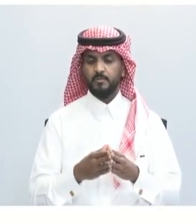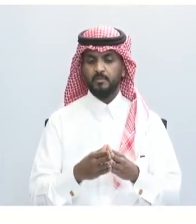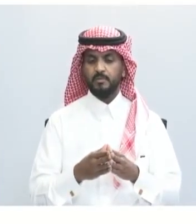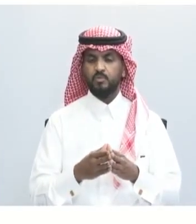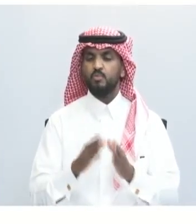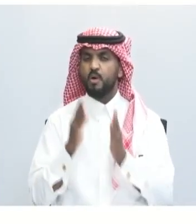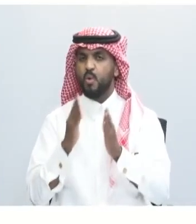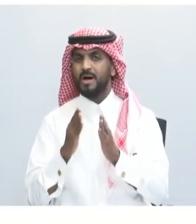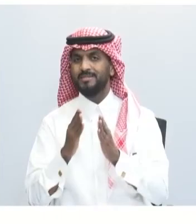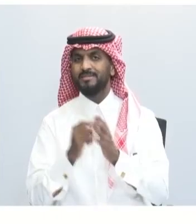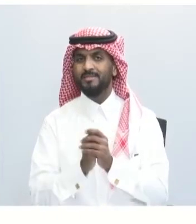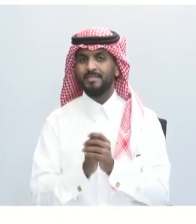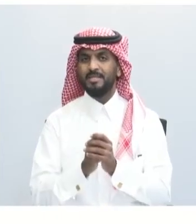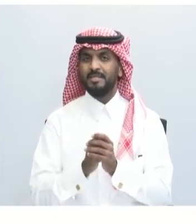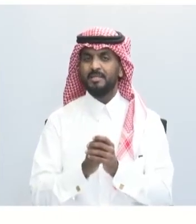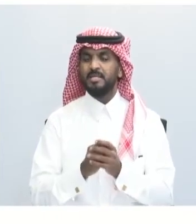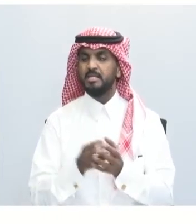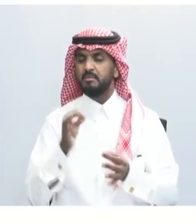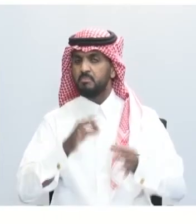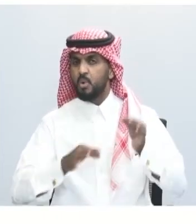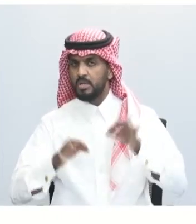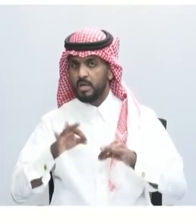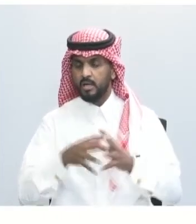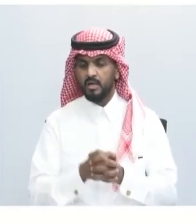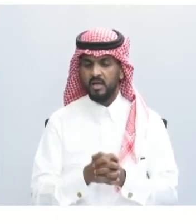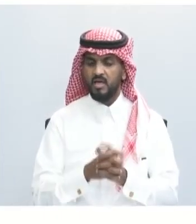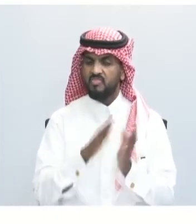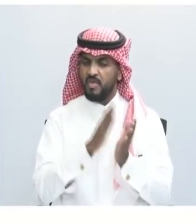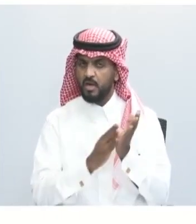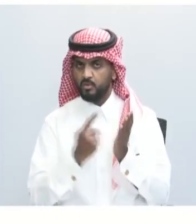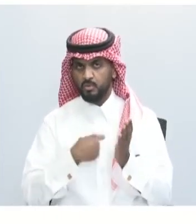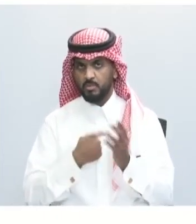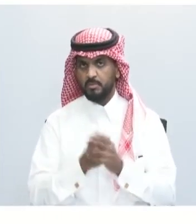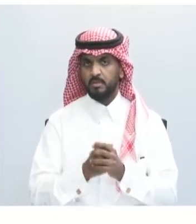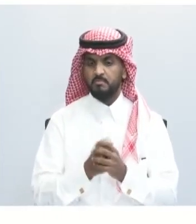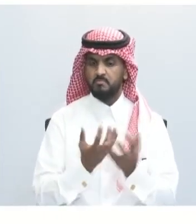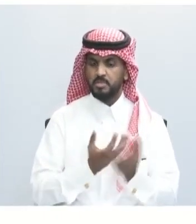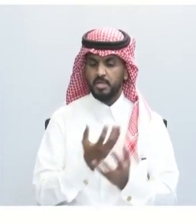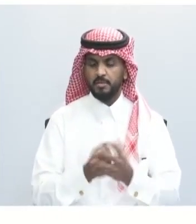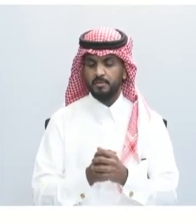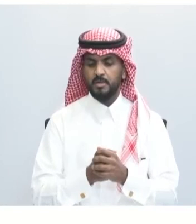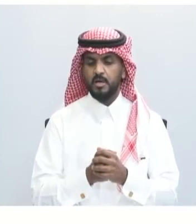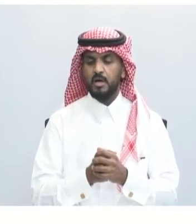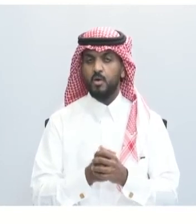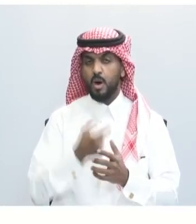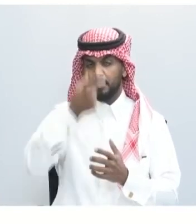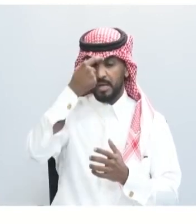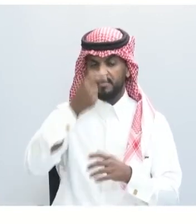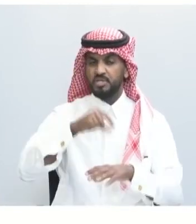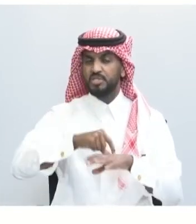المواد الكيميائيه الضاره قد تسبب لنا الاذى او بعض الامراض الجلديه